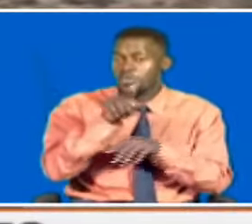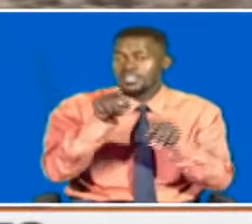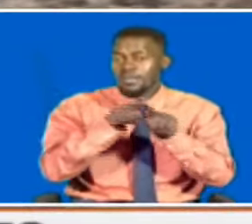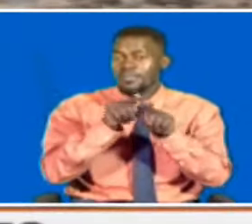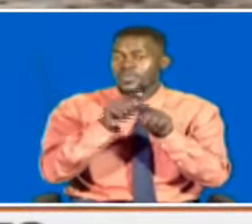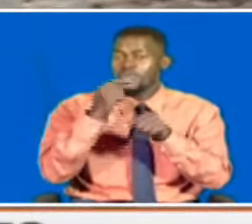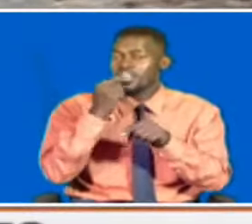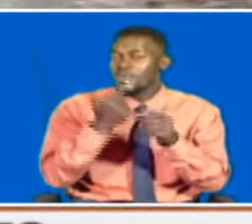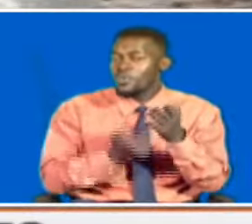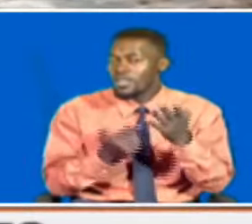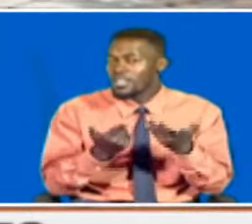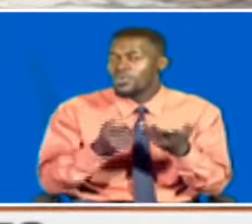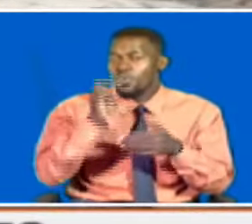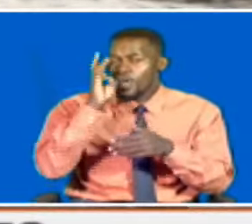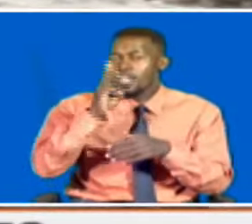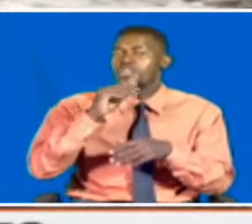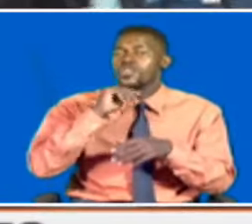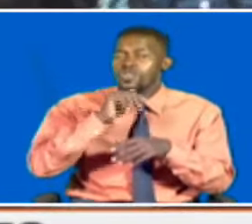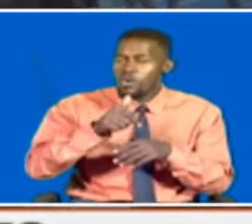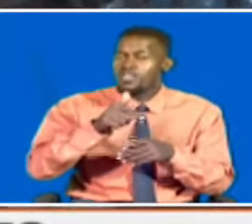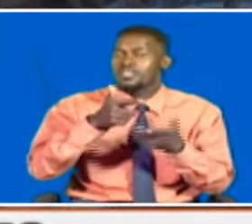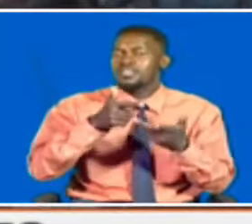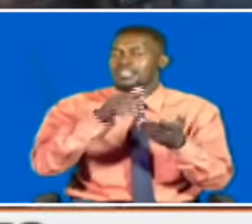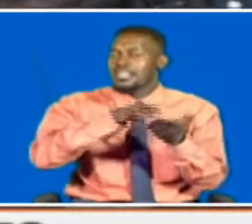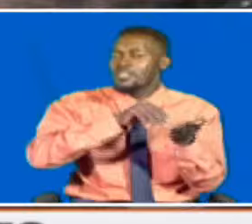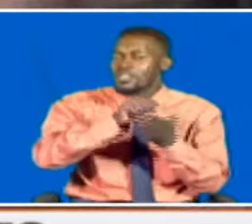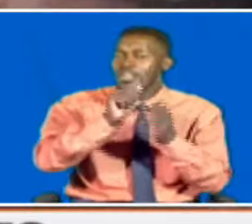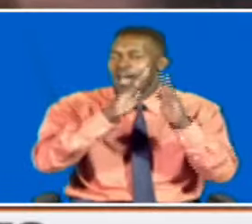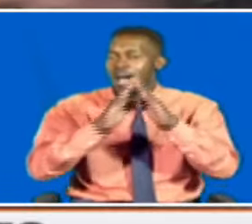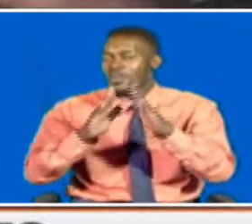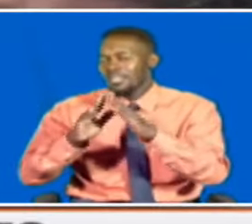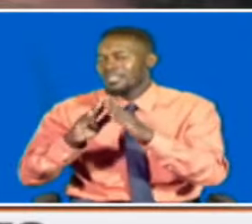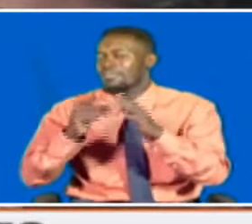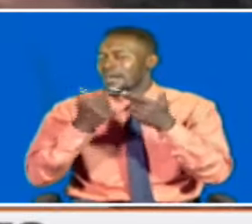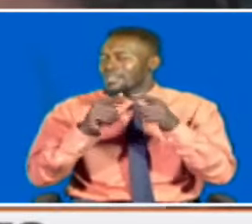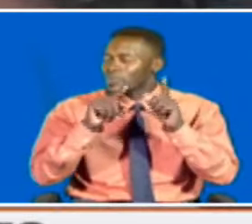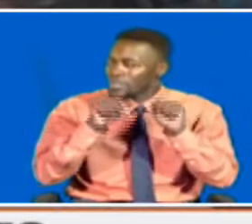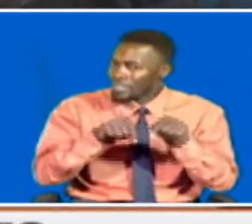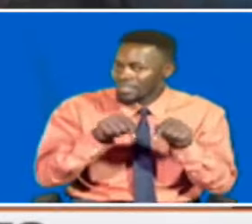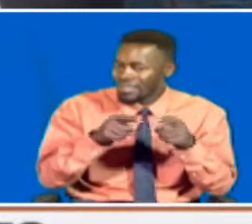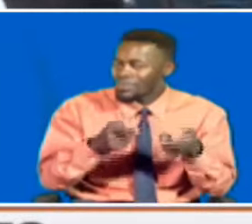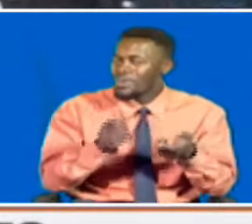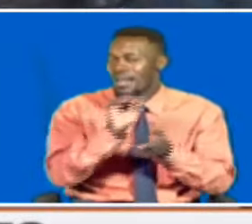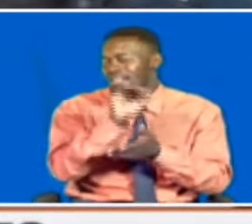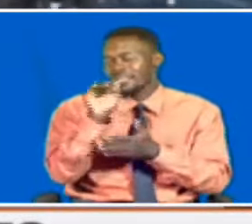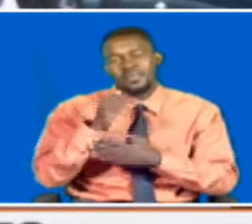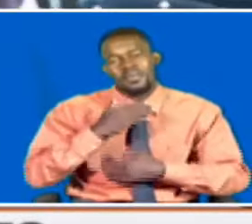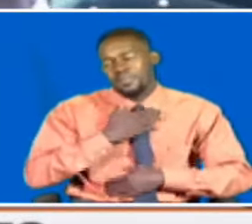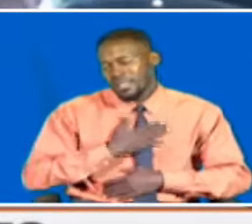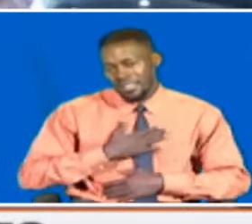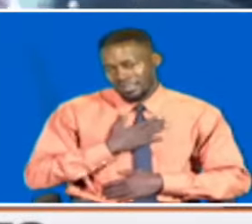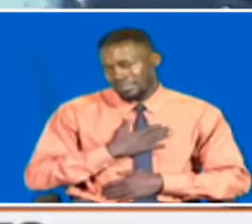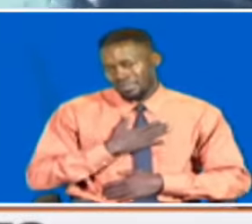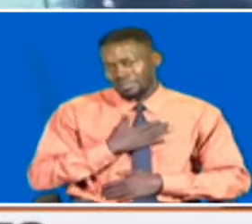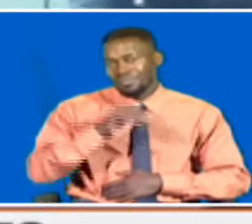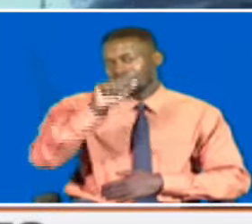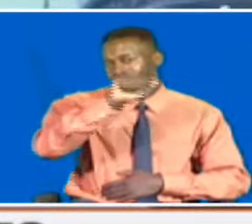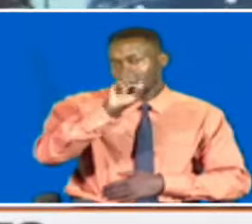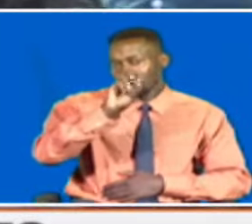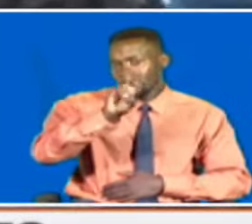ulisema hautabomolea watu manyumba kama haujui wataenda wapi. Wakati umefika leo hii, tunakuomba kwa unyenyekevu sisi watu wa